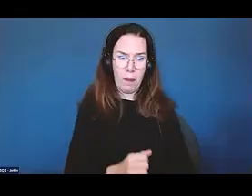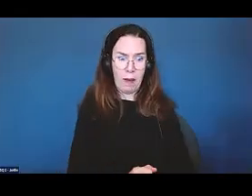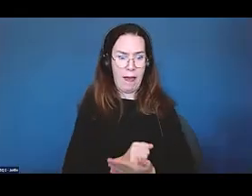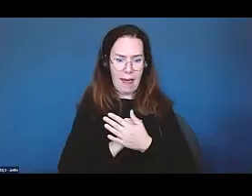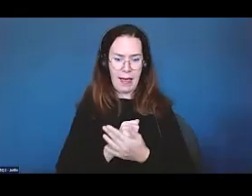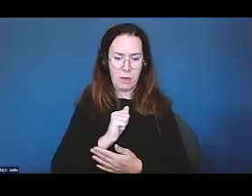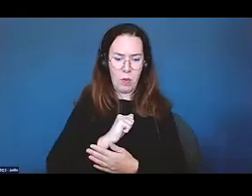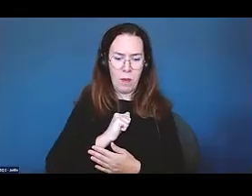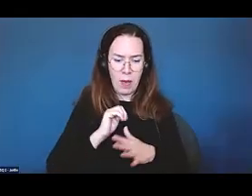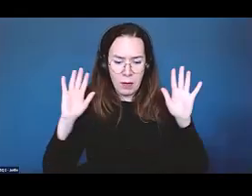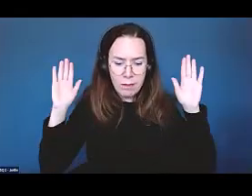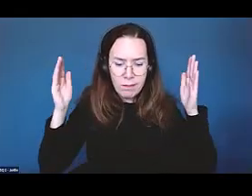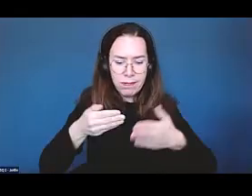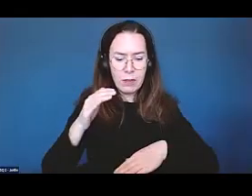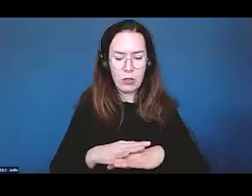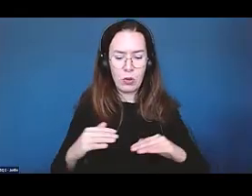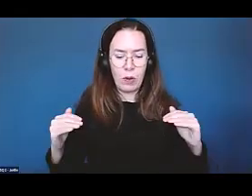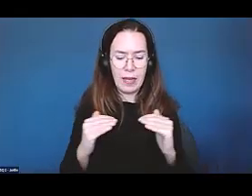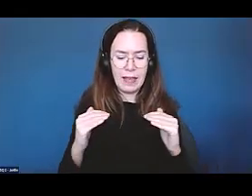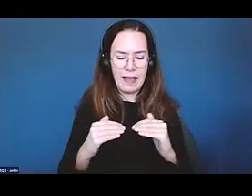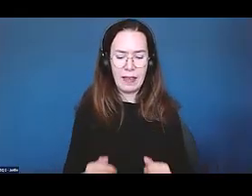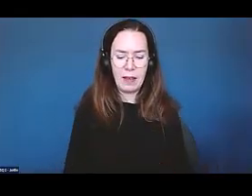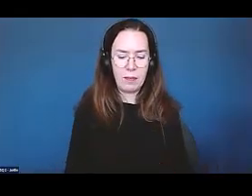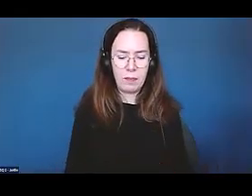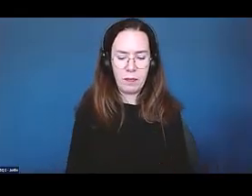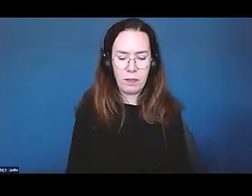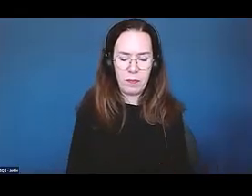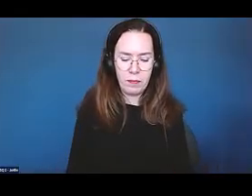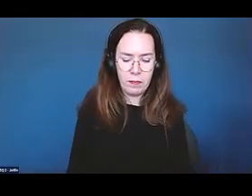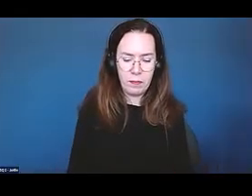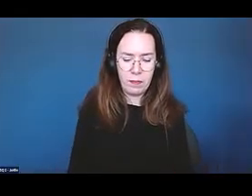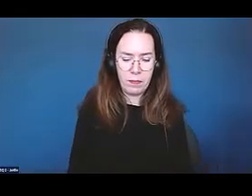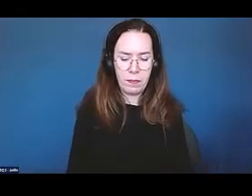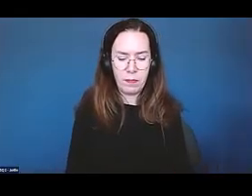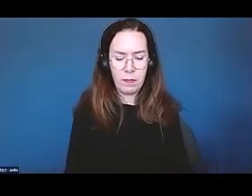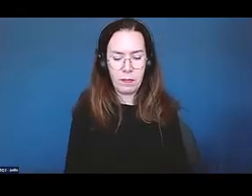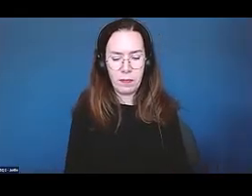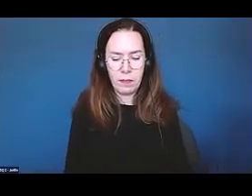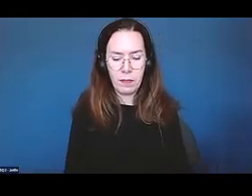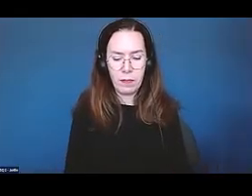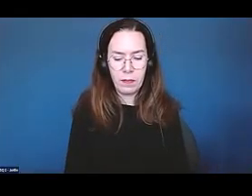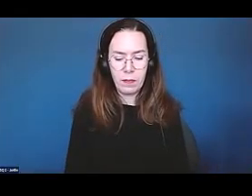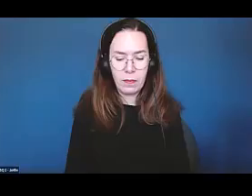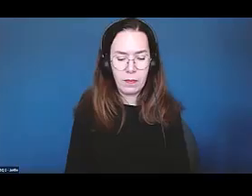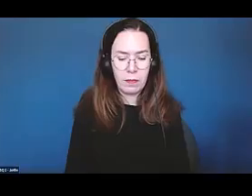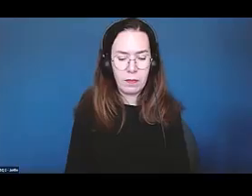cela nous aide à nous centrer sur l'équité. Et